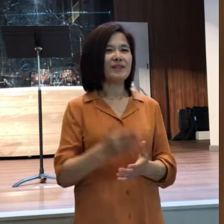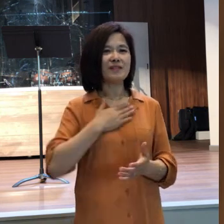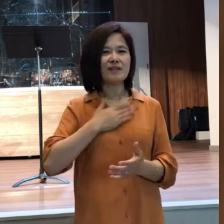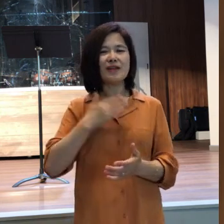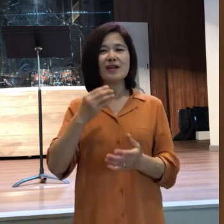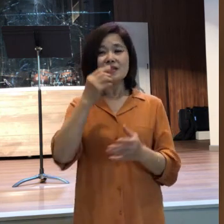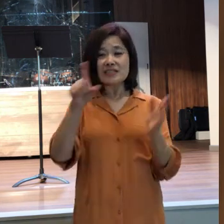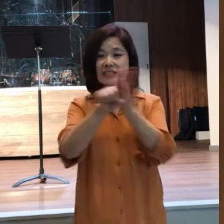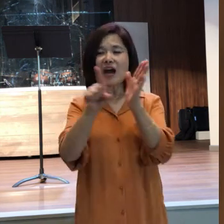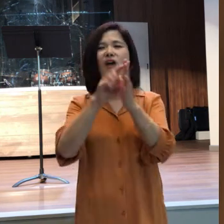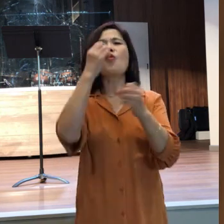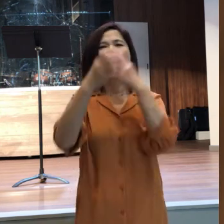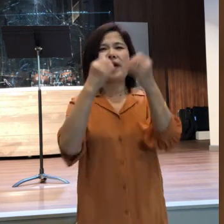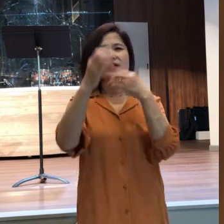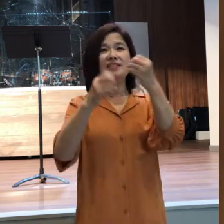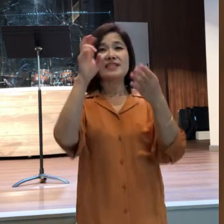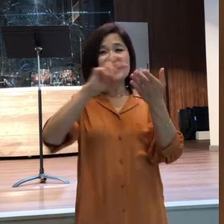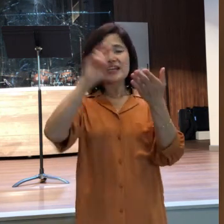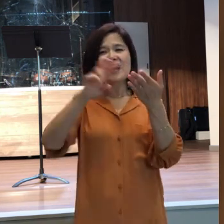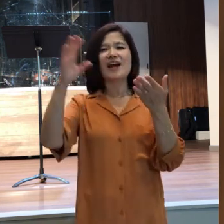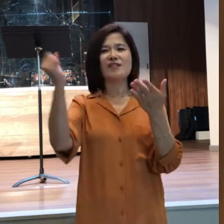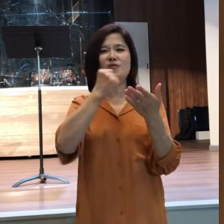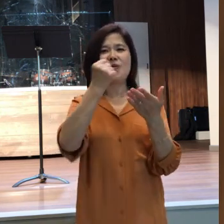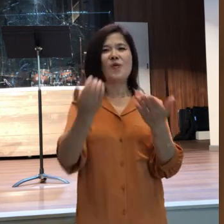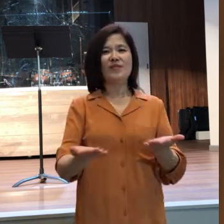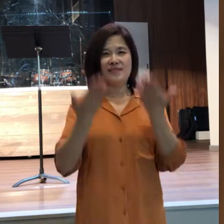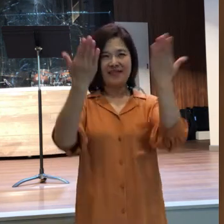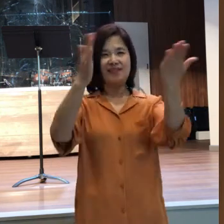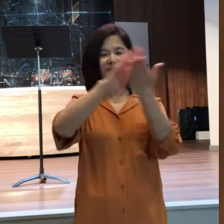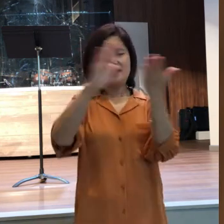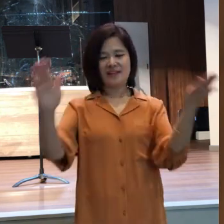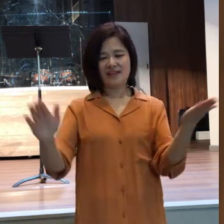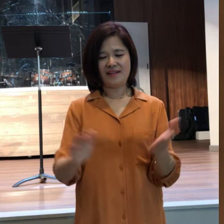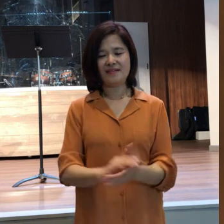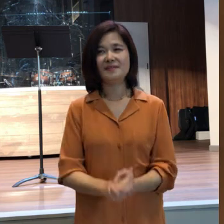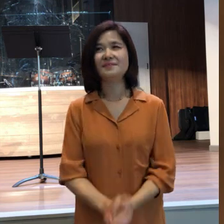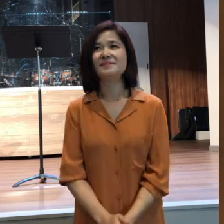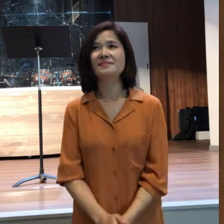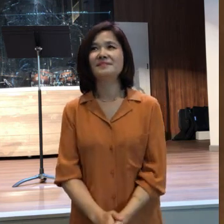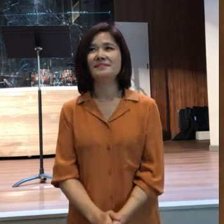저의 신앙 고백을 찬양으로 올려드리겠습니다.